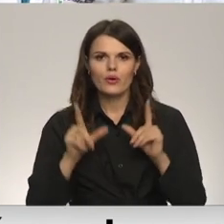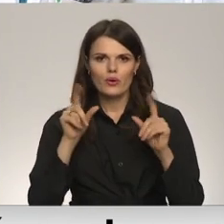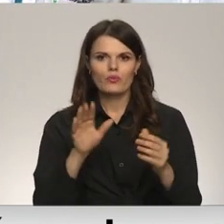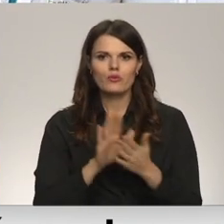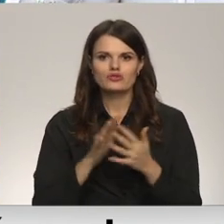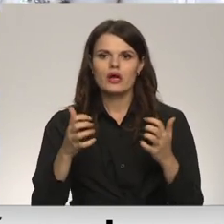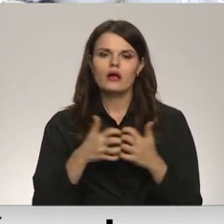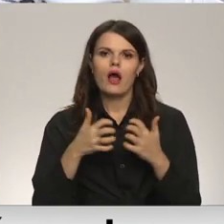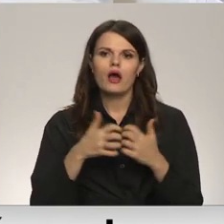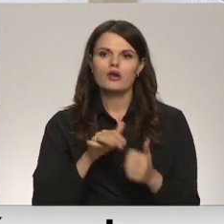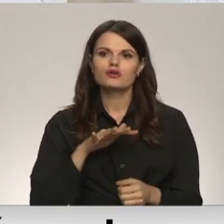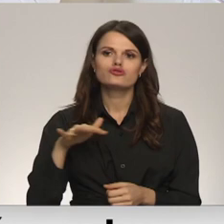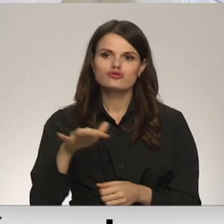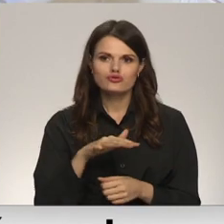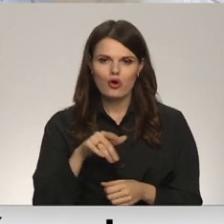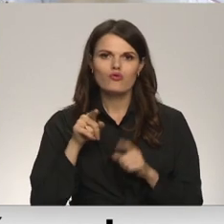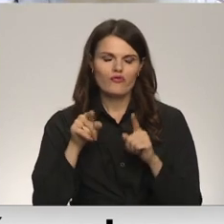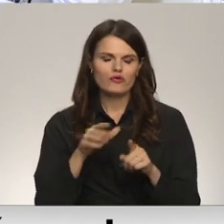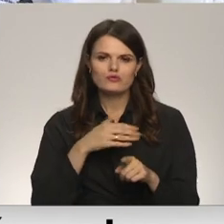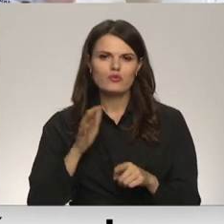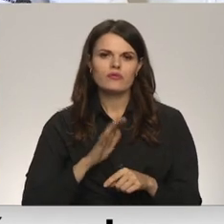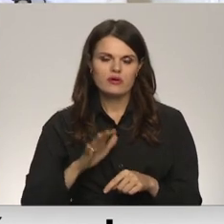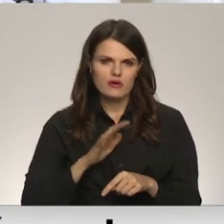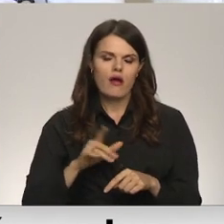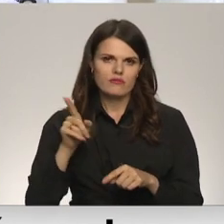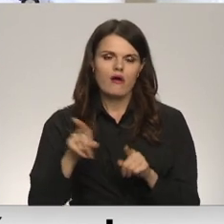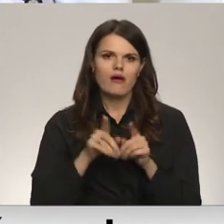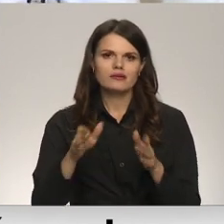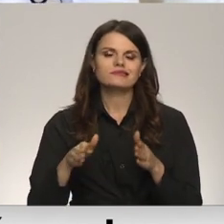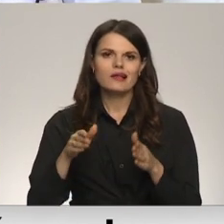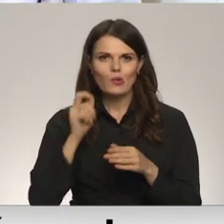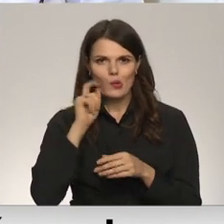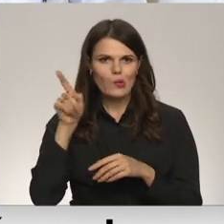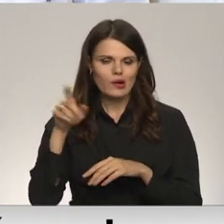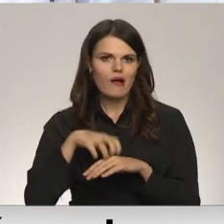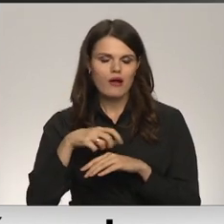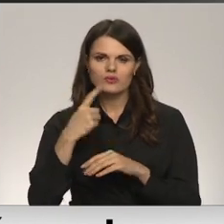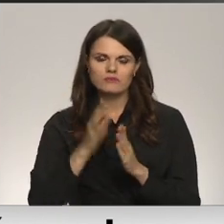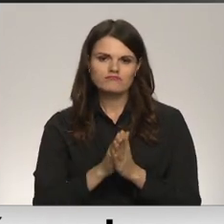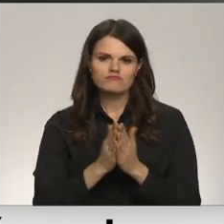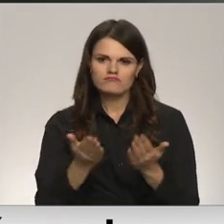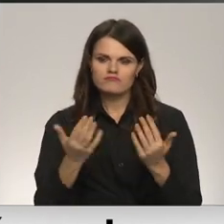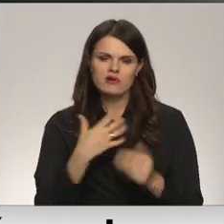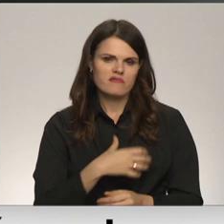uz kara zonu. To, ka viņus tur gaida, apliecina arī kolēģis no slimnīcas Ukrainā.